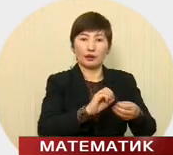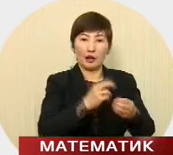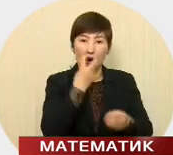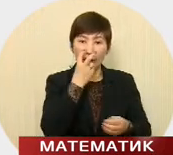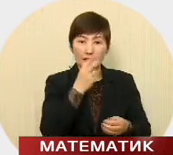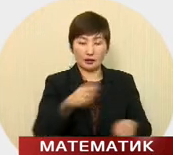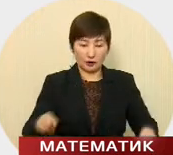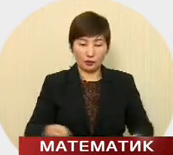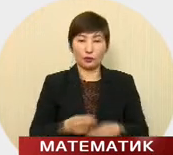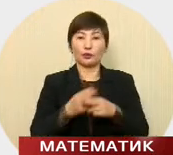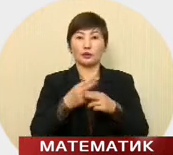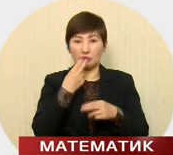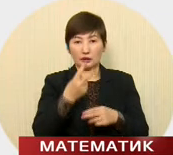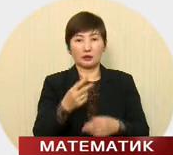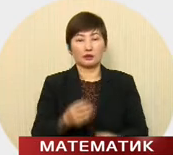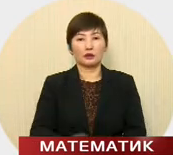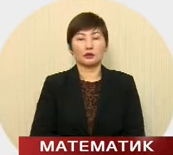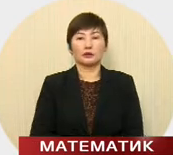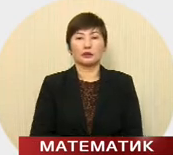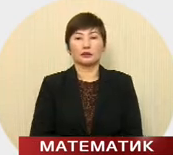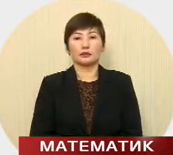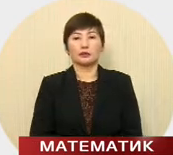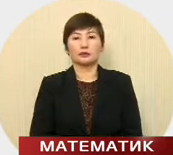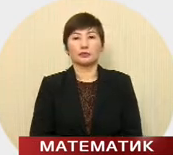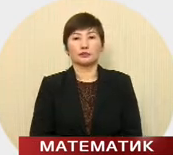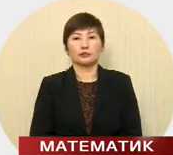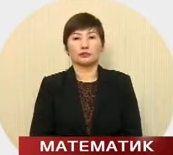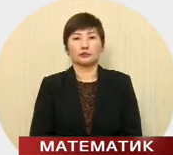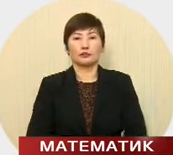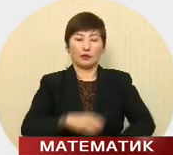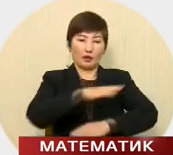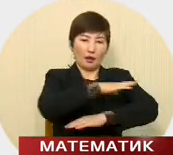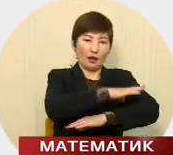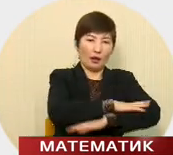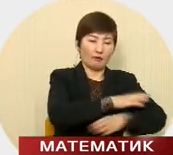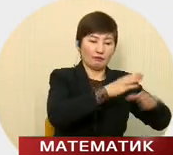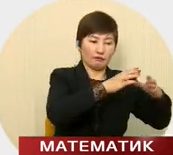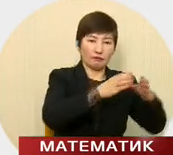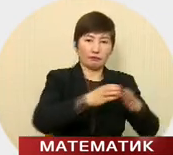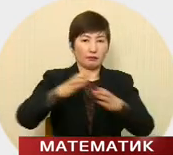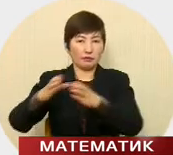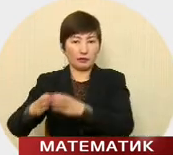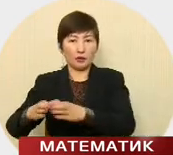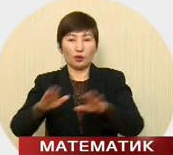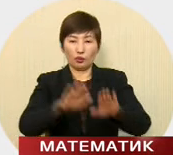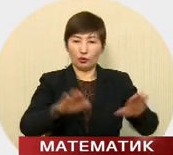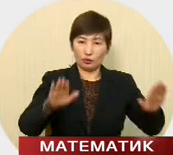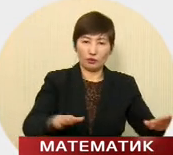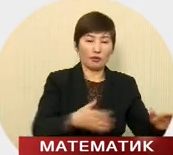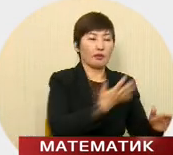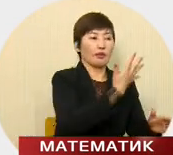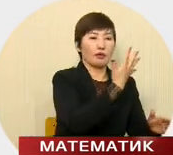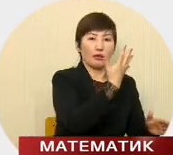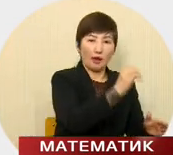нь дүгнэлт хийх юм бол за анги тус бүрийн сурагчдын 50% нь